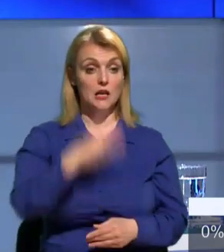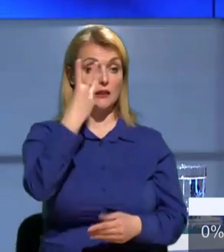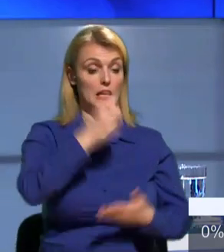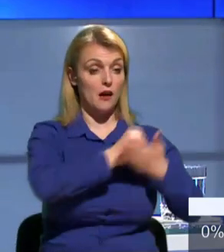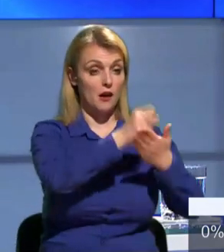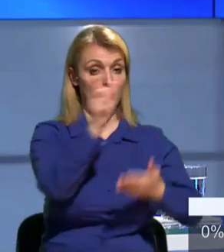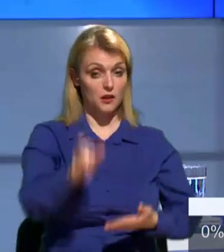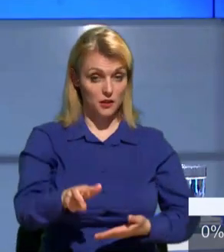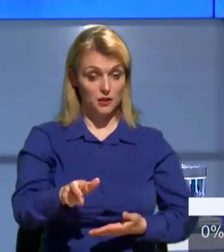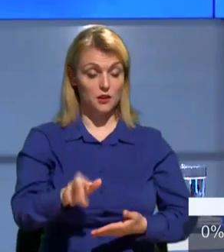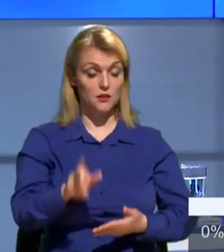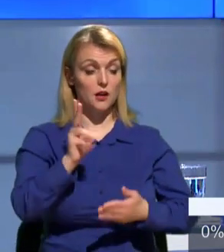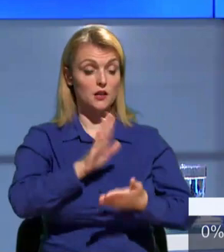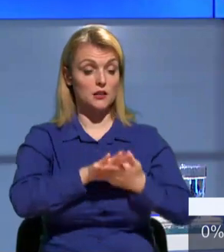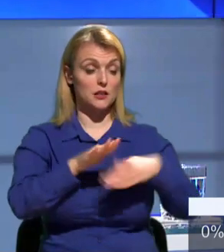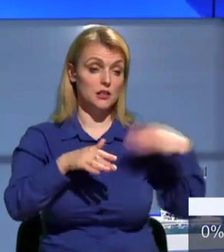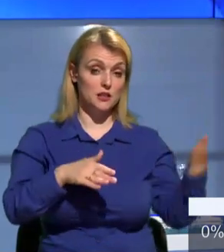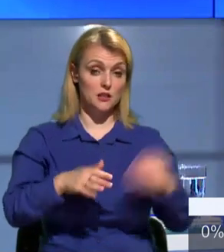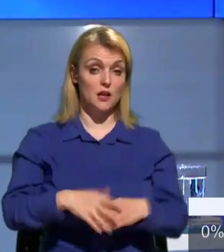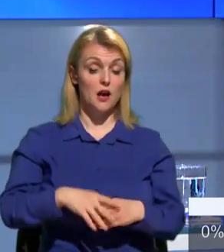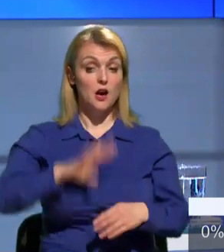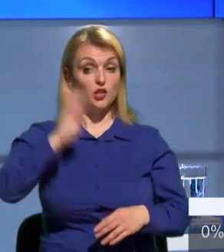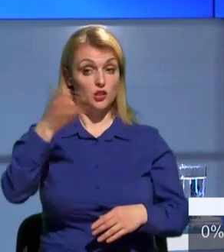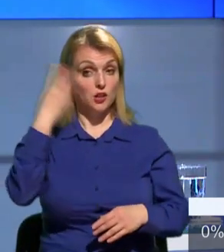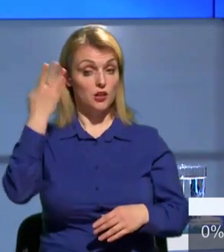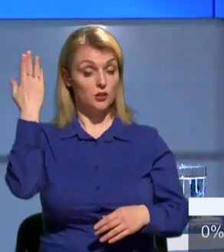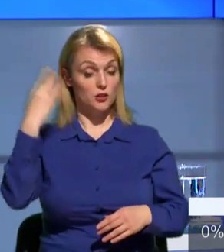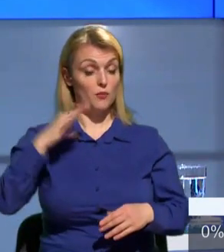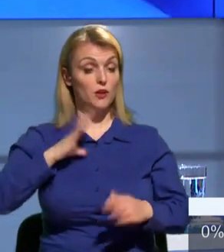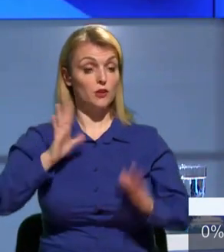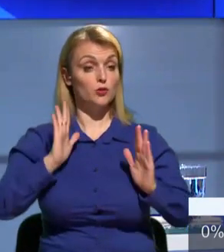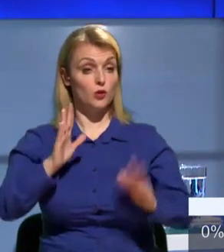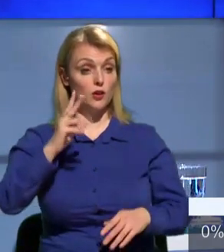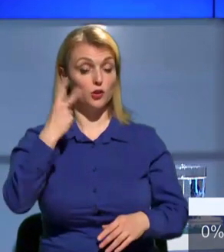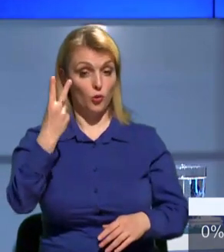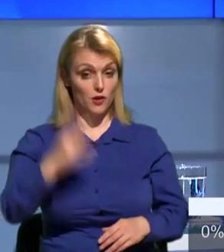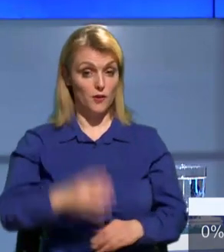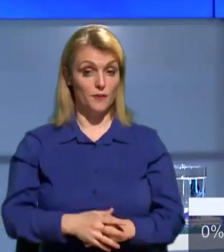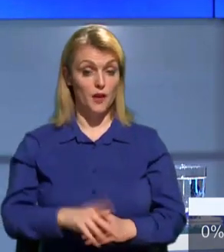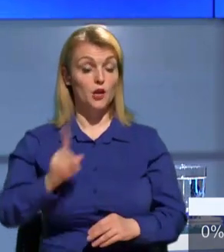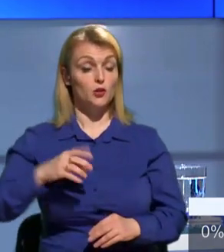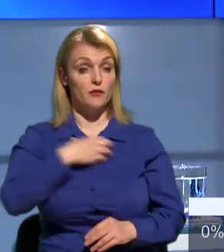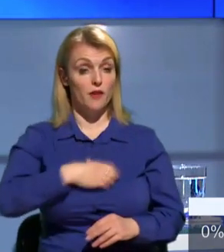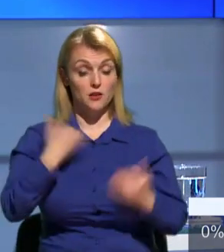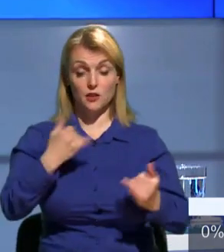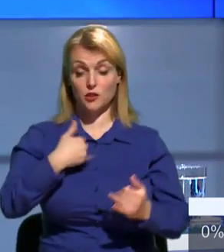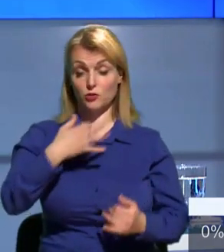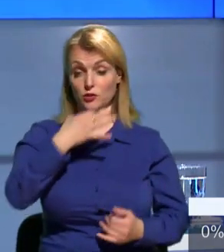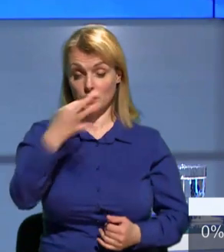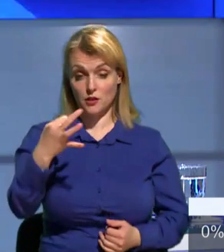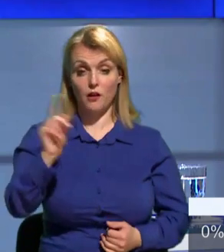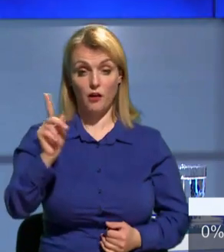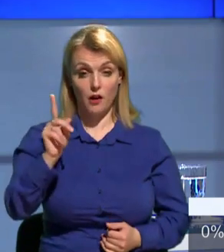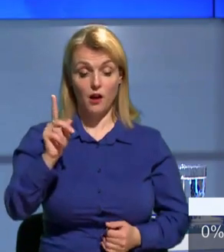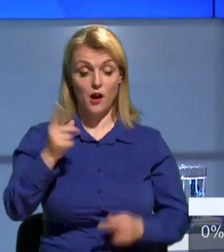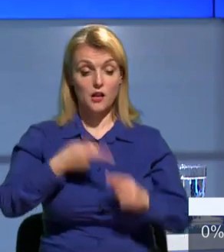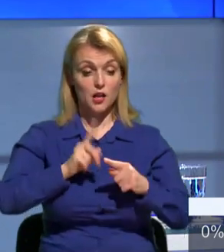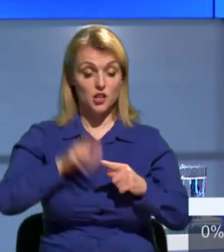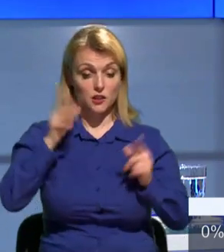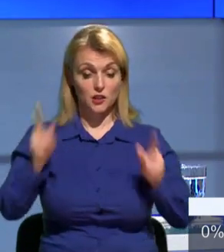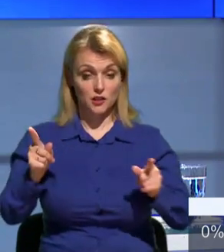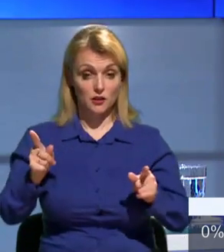3 candidați pe șcherul de centru-stânga, 4 ani în urmă au fost mai puțin, doar 2. Însă un lucru important care putem să-l fixăm la această